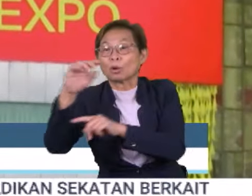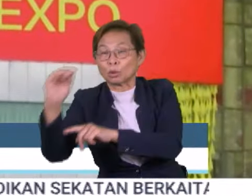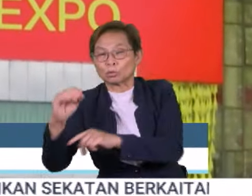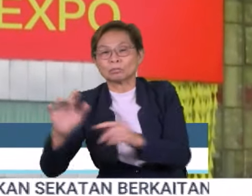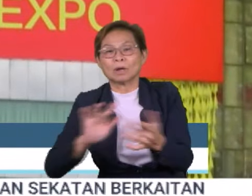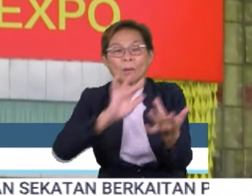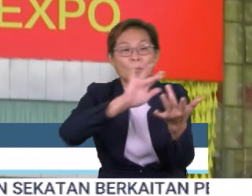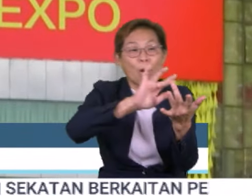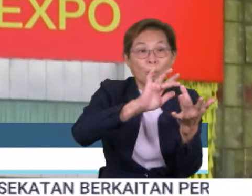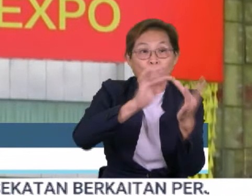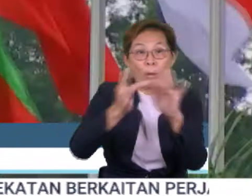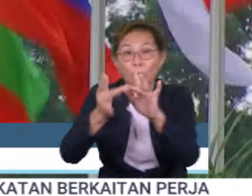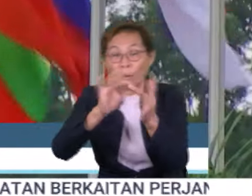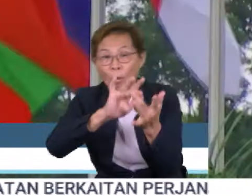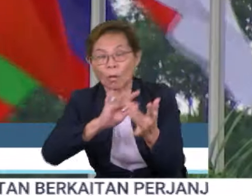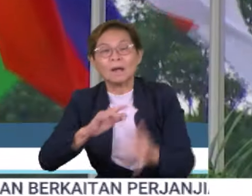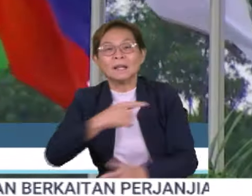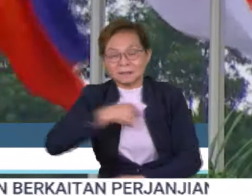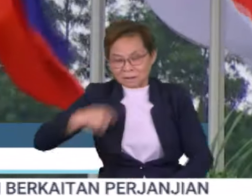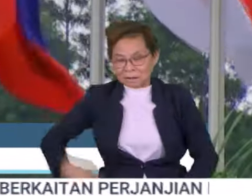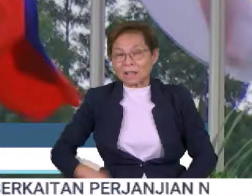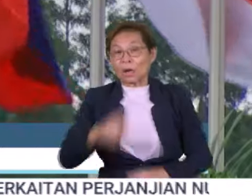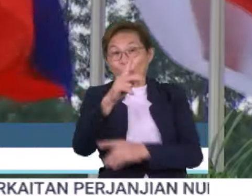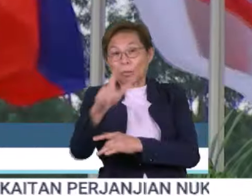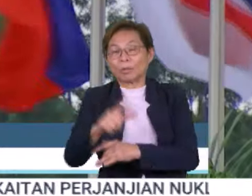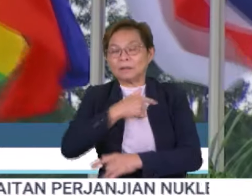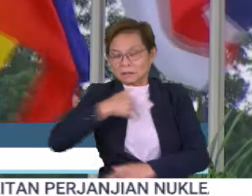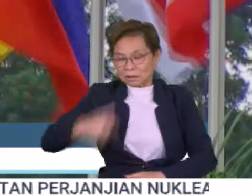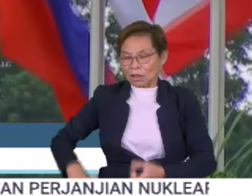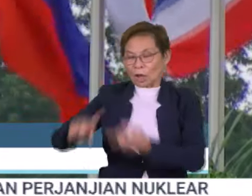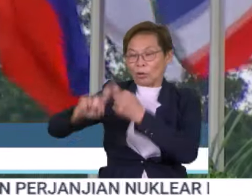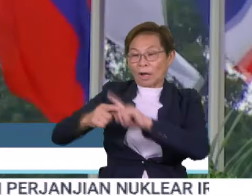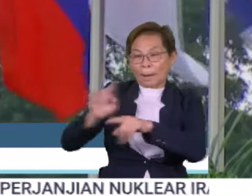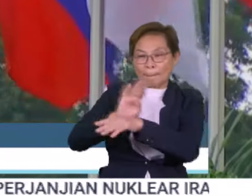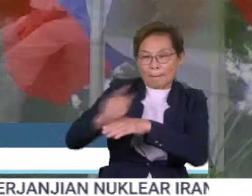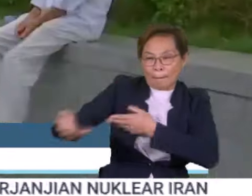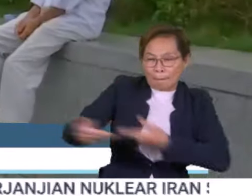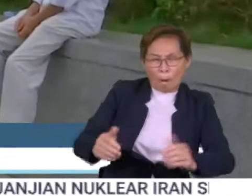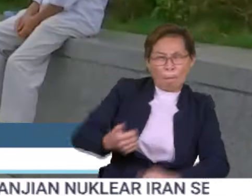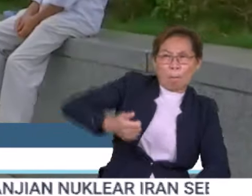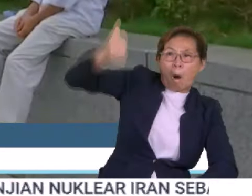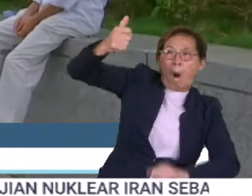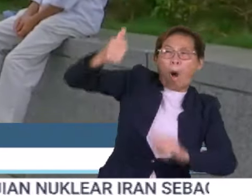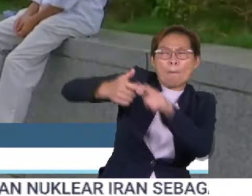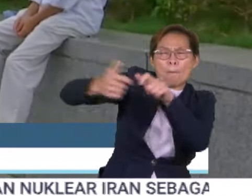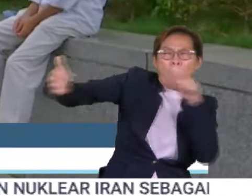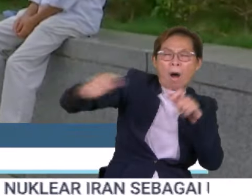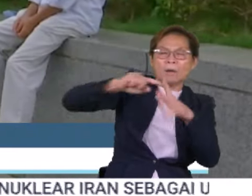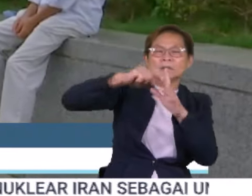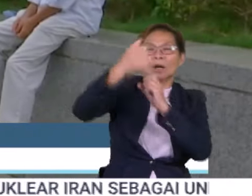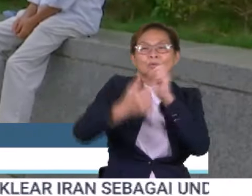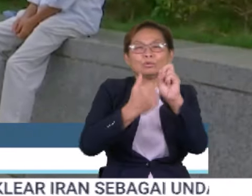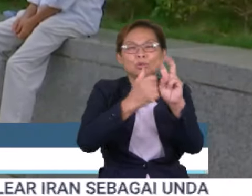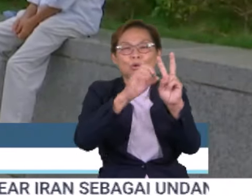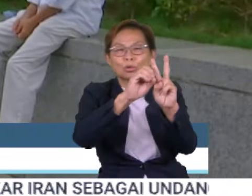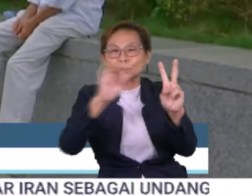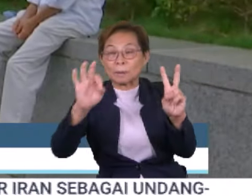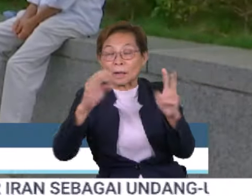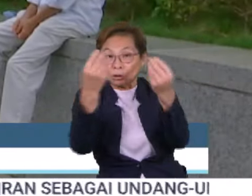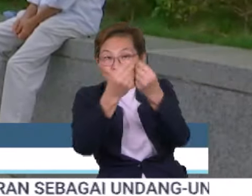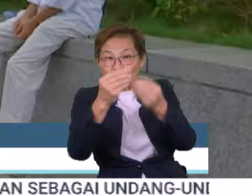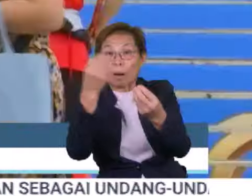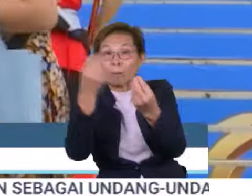konteks hubungan Beijing-Kuala Lumpur, China merupakan rakan dagang Malaysia terbesar sejak tahun 2009 dengan